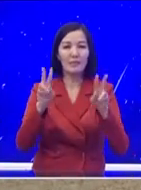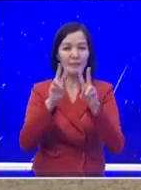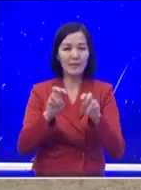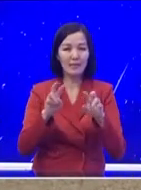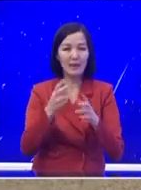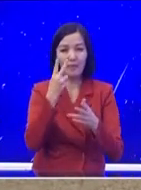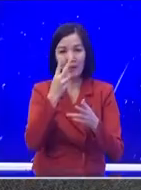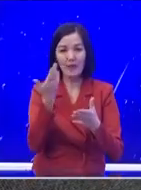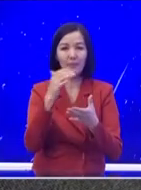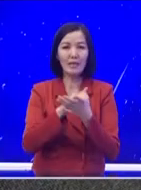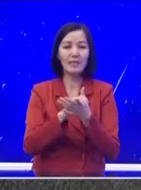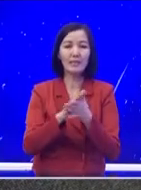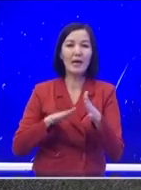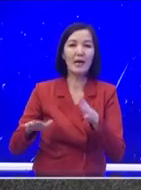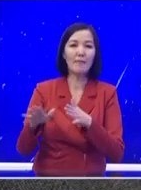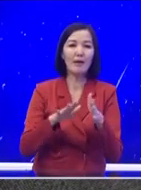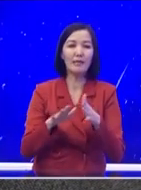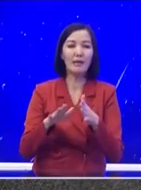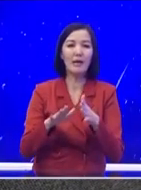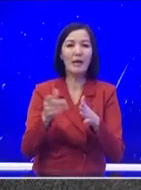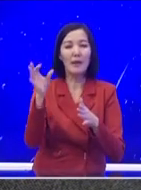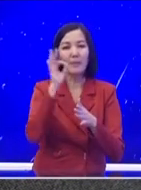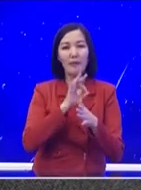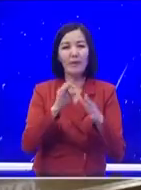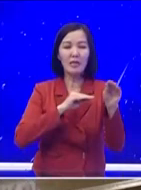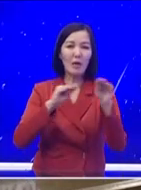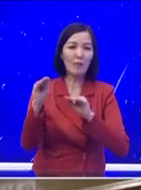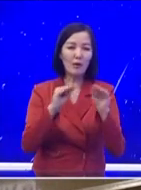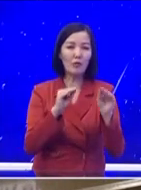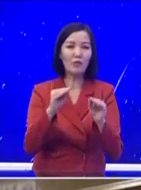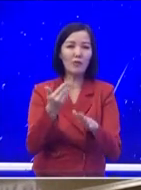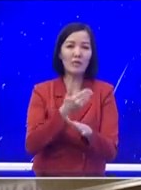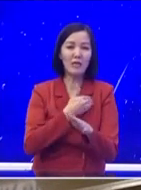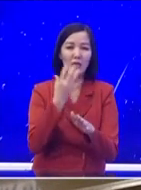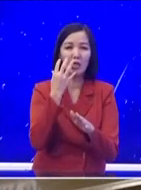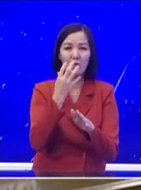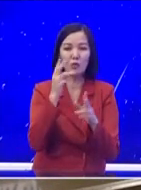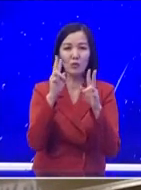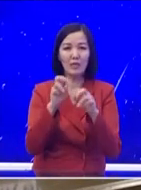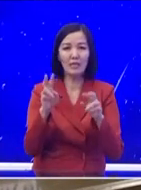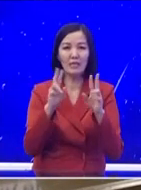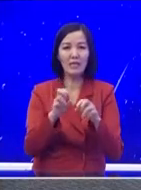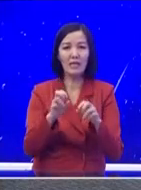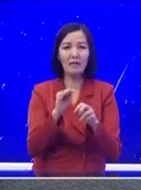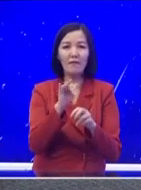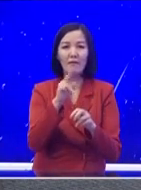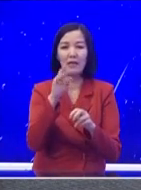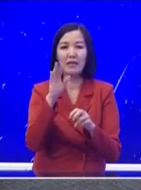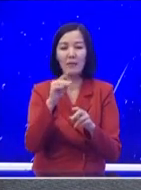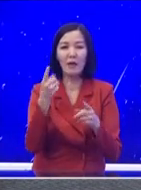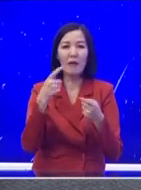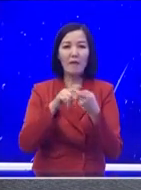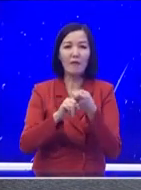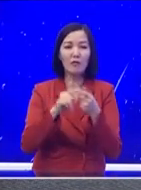жұмысын пысықтады. Айтуларынша, бұл аймақтарда қажетті препараттар, адам дене қызуын анықтайтын арнайы фильтрлармен,